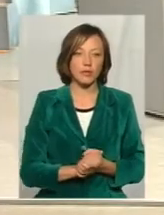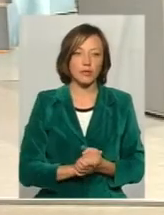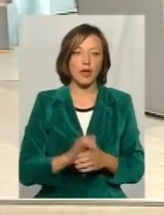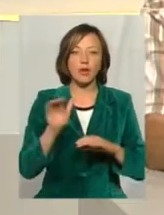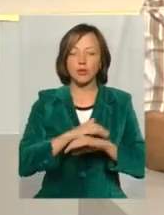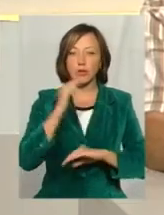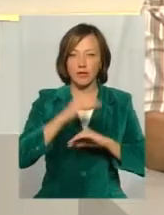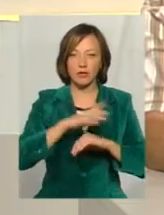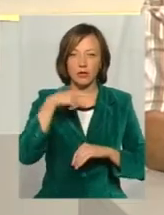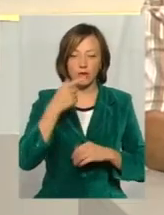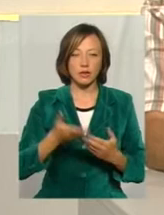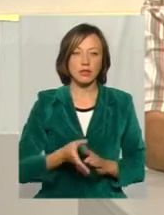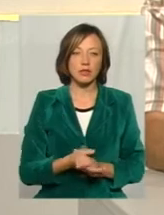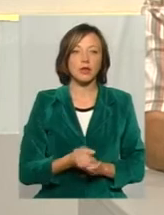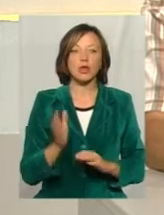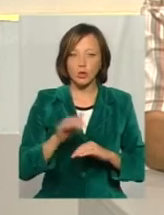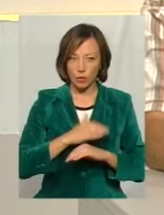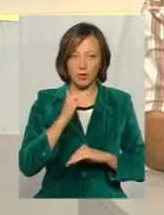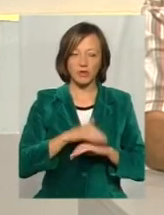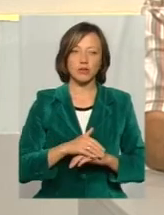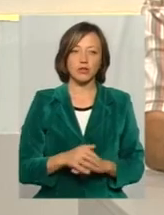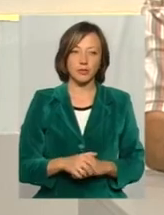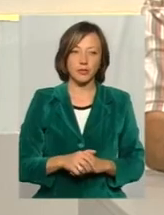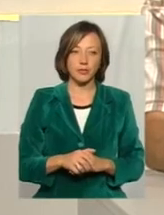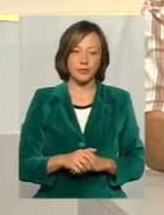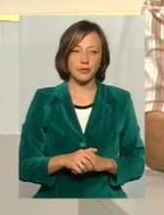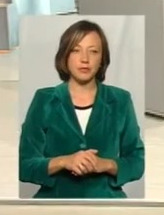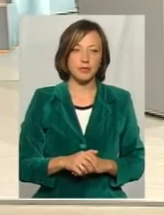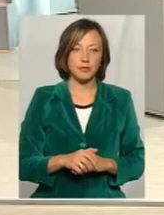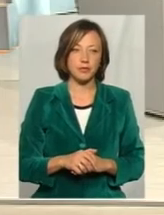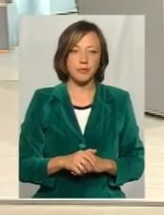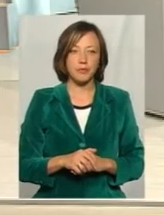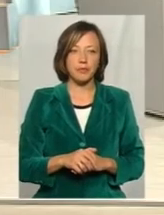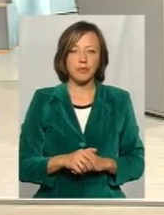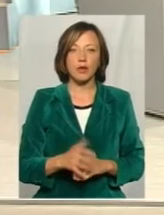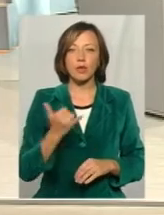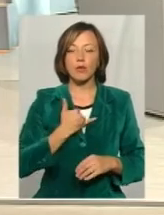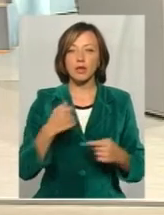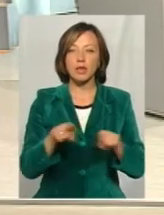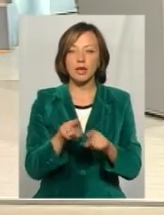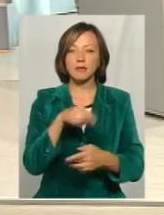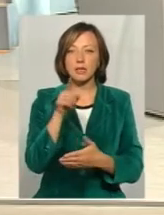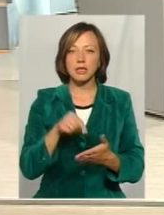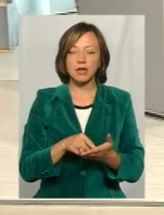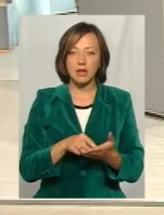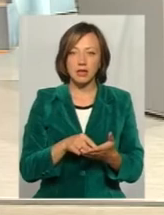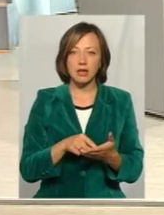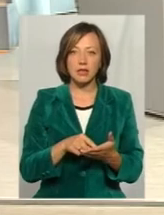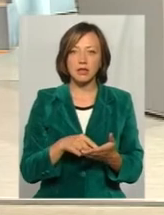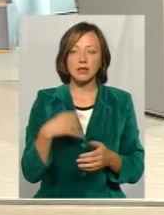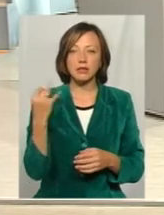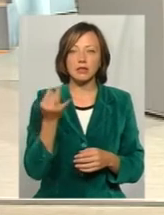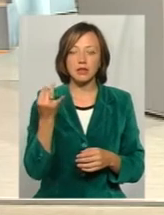Доброго вечора. Добрий вечір. Доброго вечора. Вибачте, у мене запитання. Для початку мене